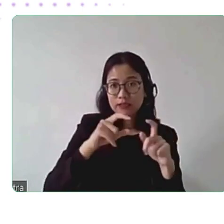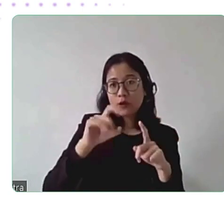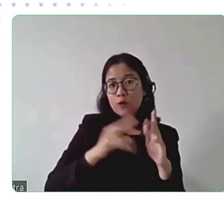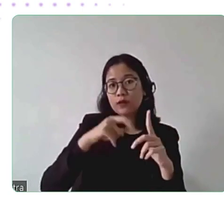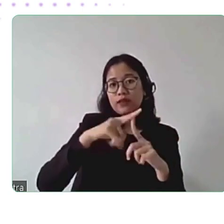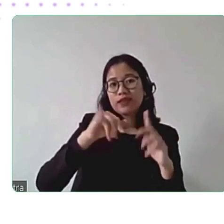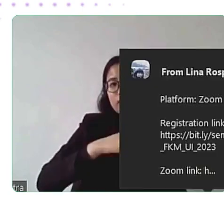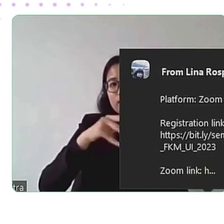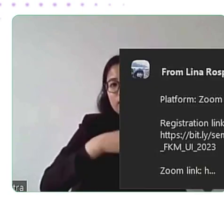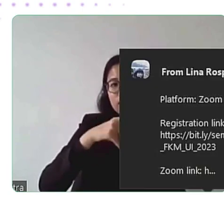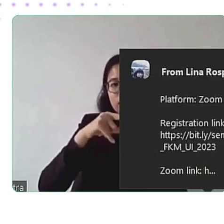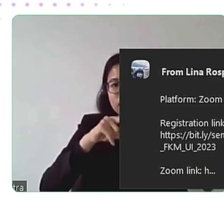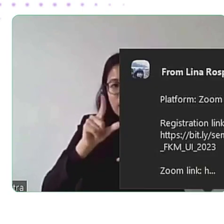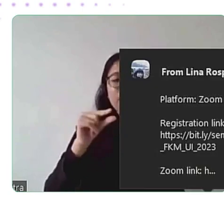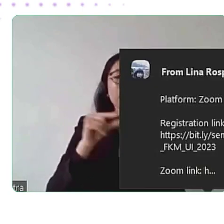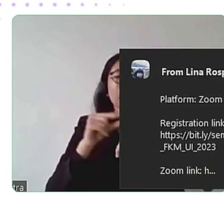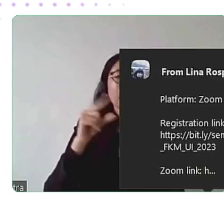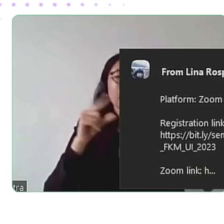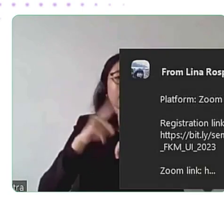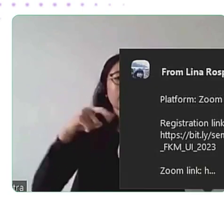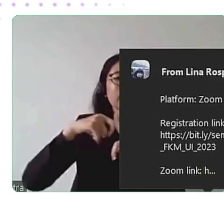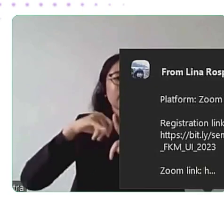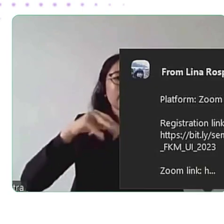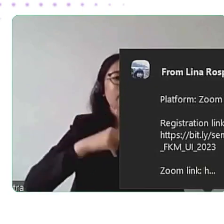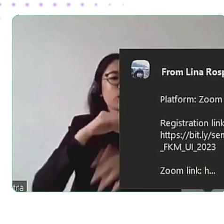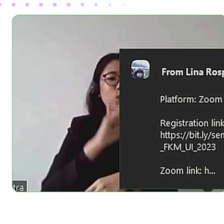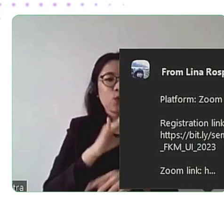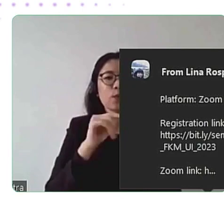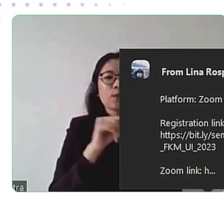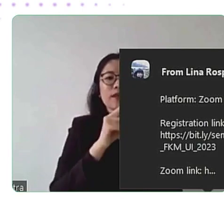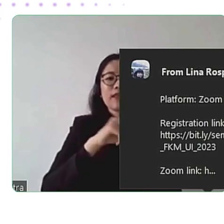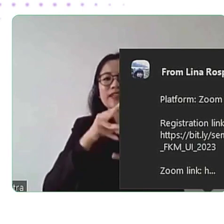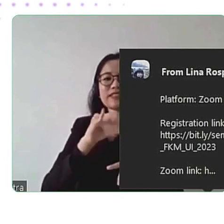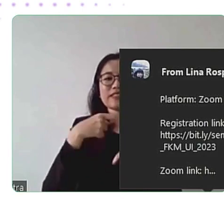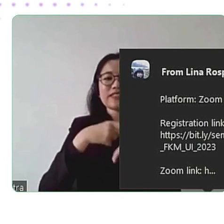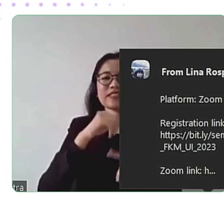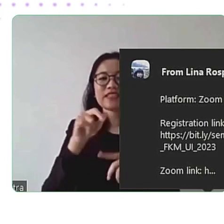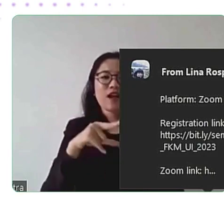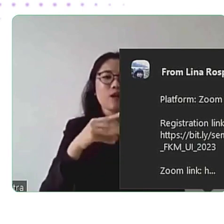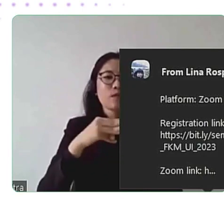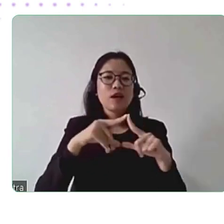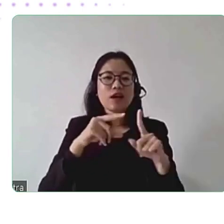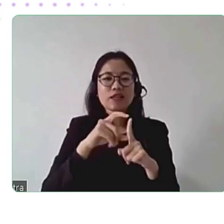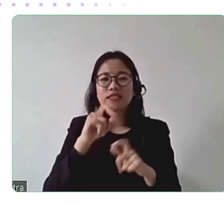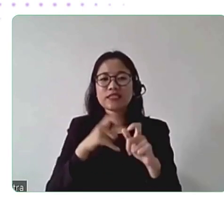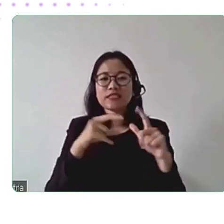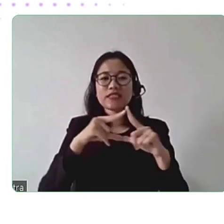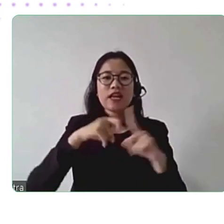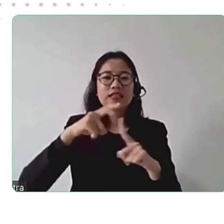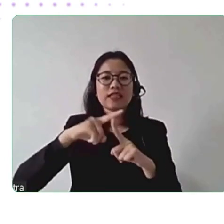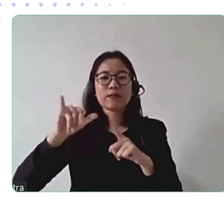Tbk, PT Rejeki Abadi Sakti, PT Berkat Sentosa Utama, PT Nusantara